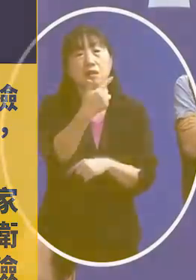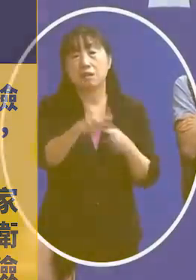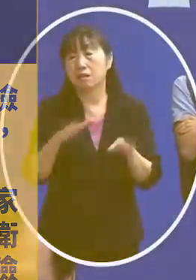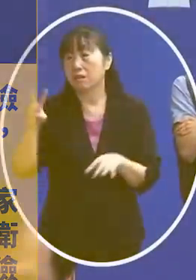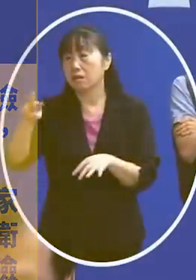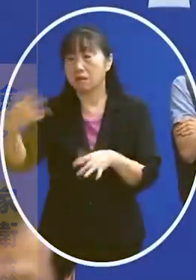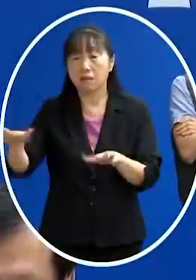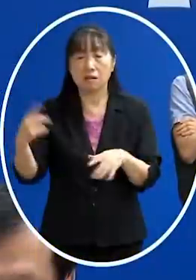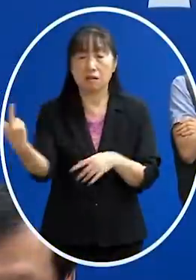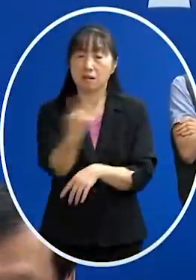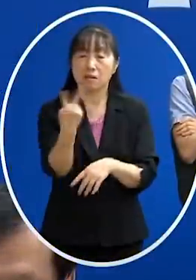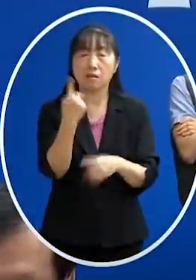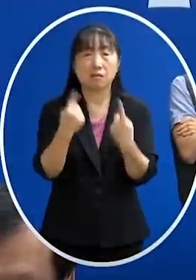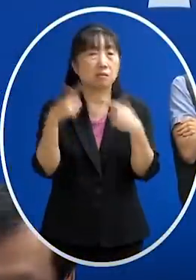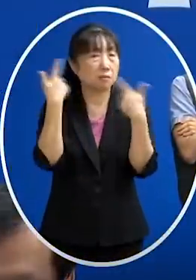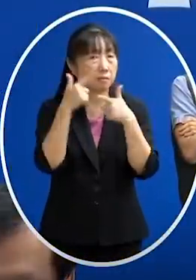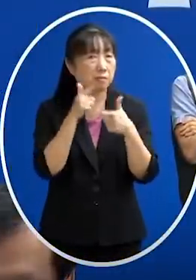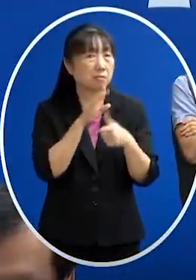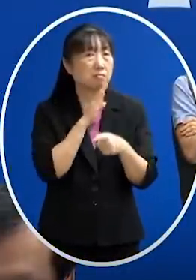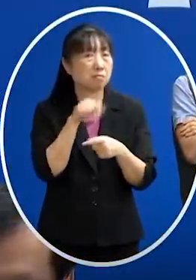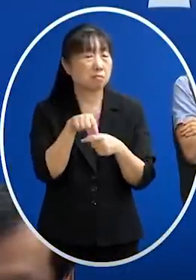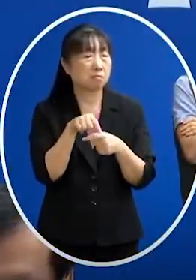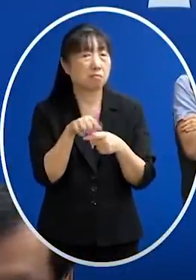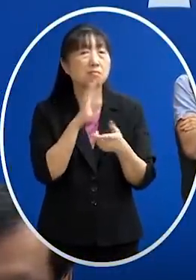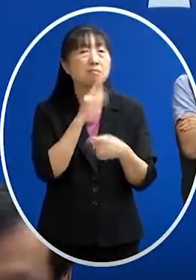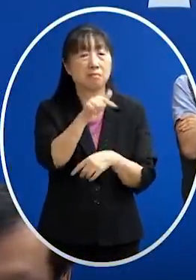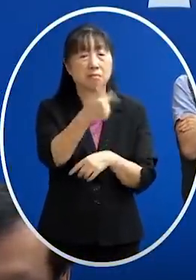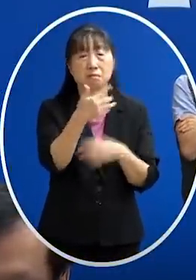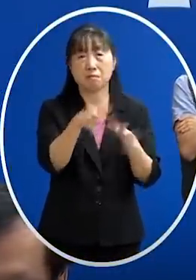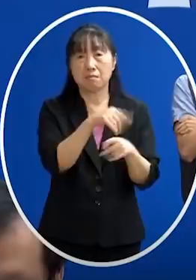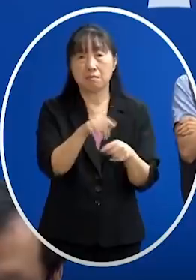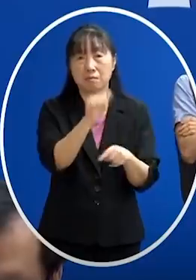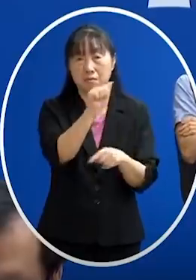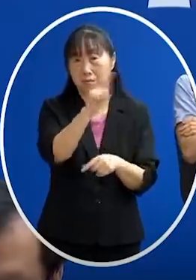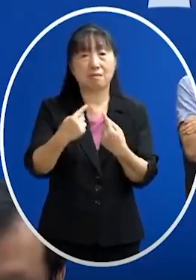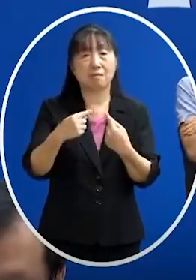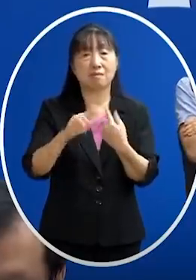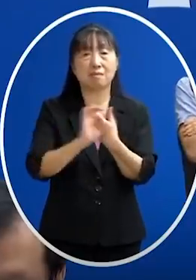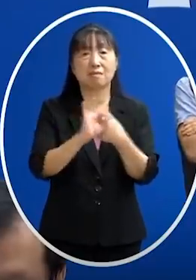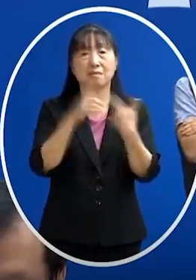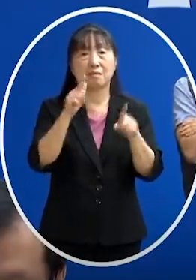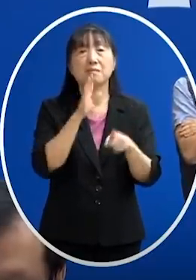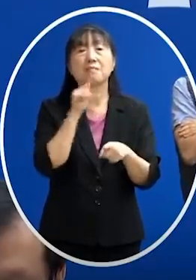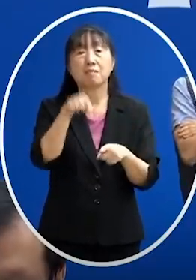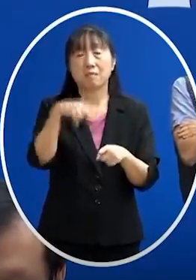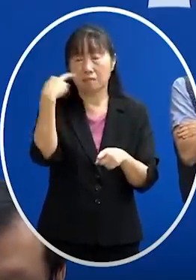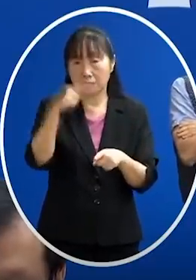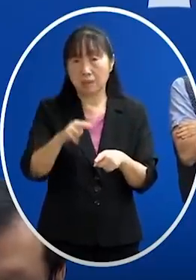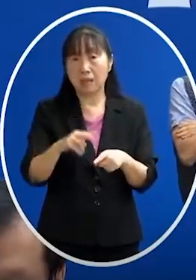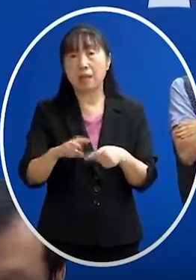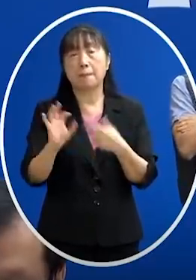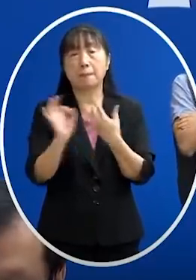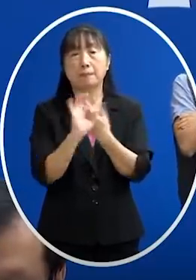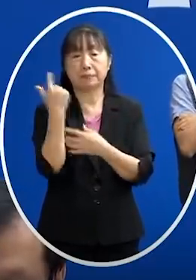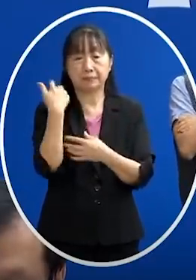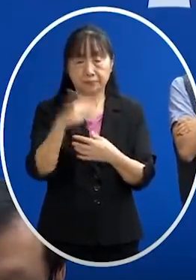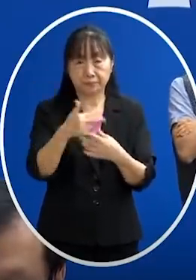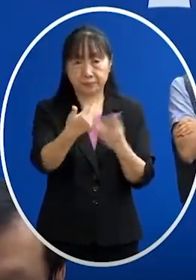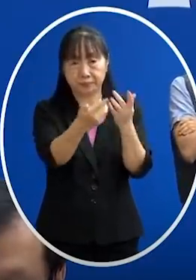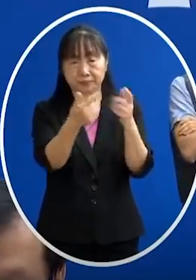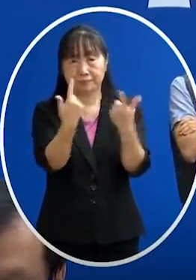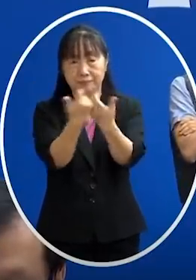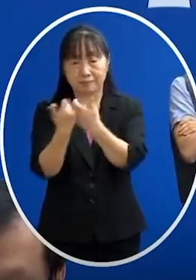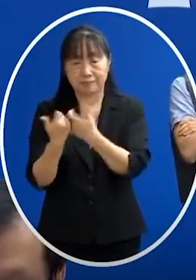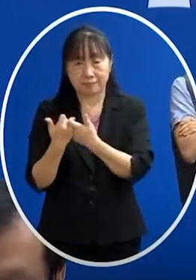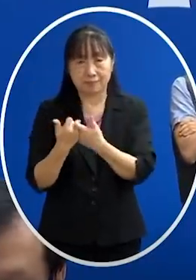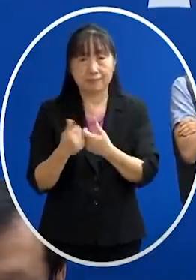3000多来比。如果这样来比的话，那事实上这个600多还比 AZ 都高，所以还需要再做免疫桥接的试验，才能够在月